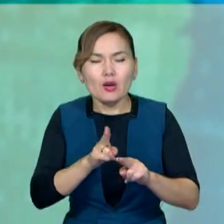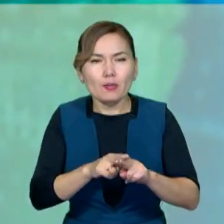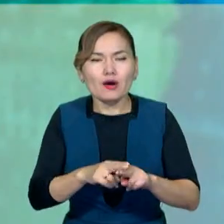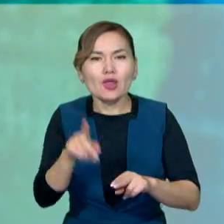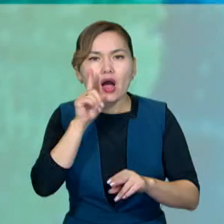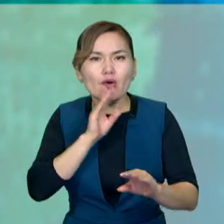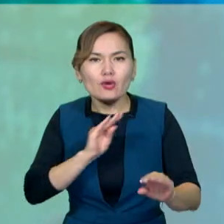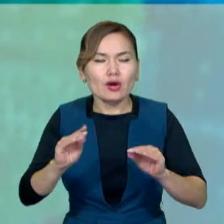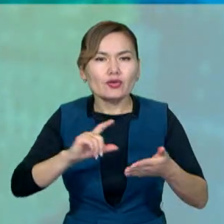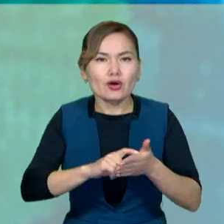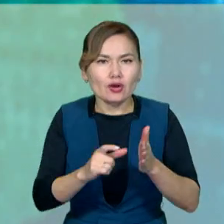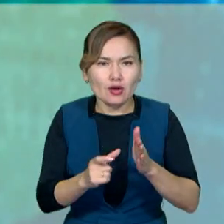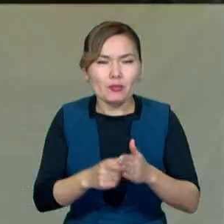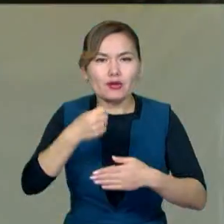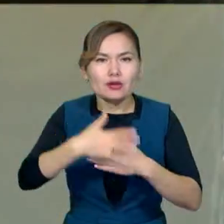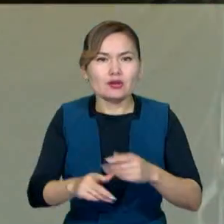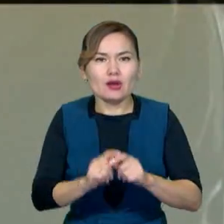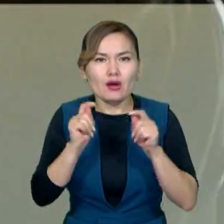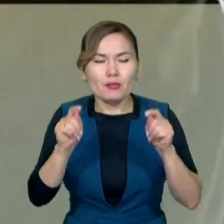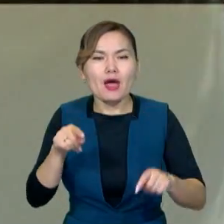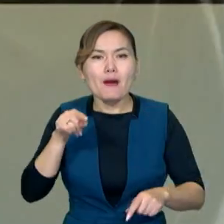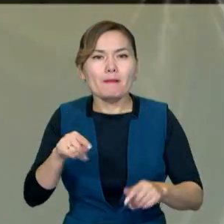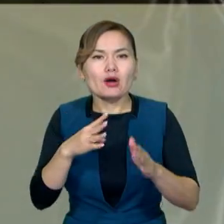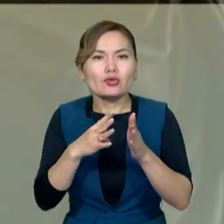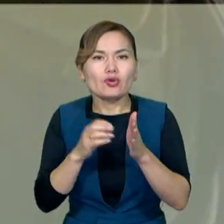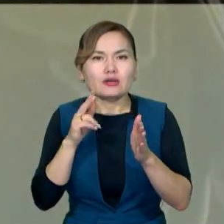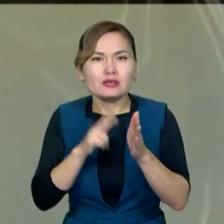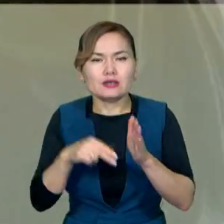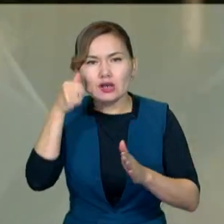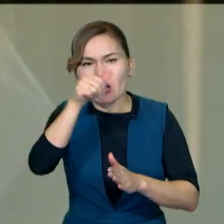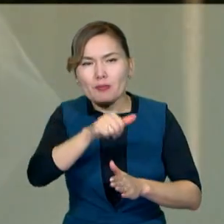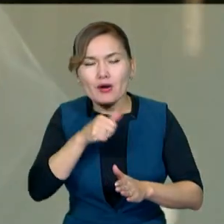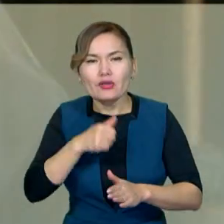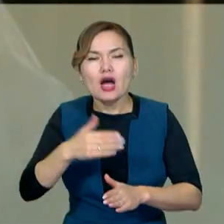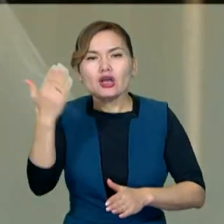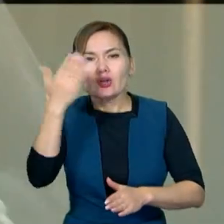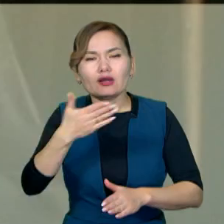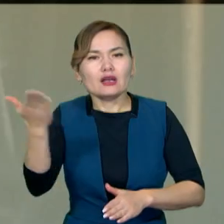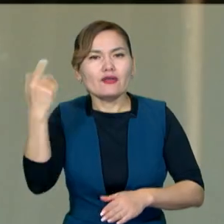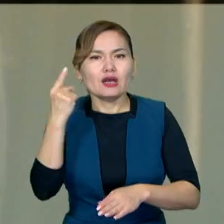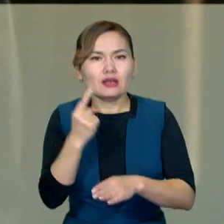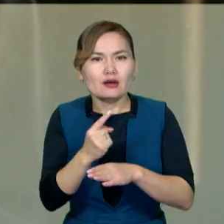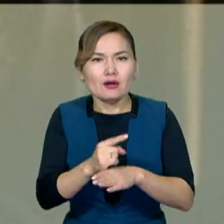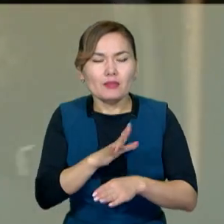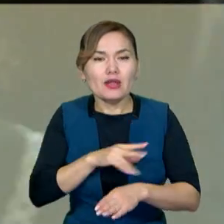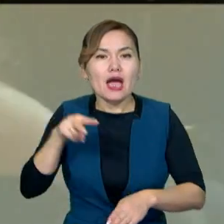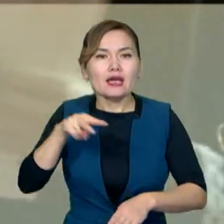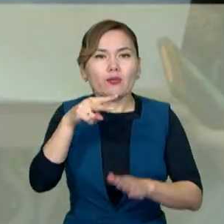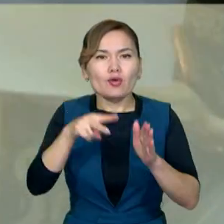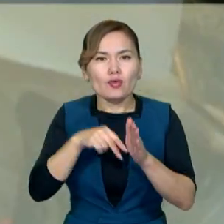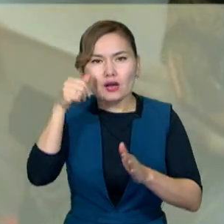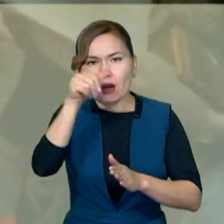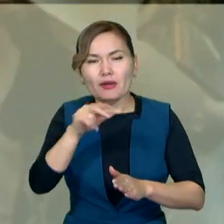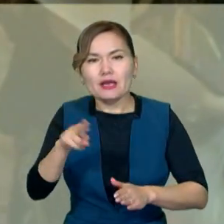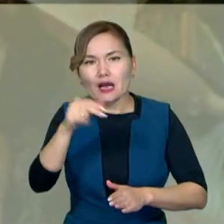ғимаратта өткізіп отыр. Корольдікте 1980 жылдардың басында кинотеатрларға тыйым салынған болатын. Ал 2017 жылдың